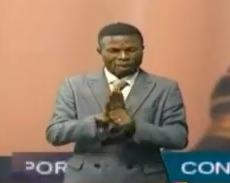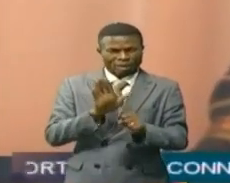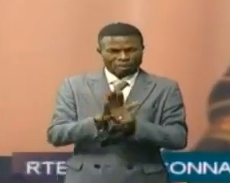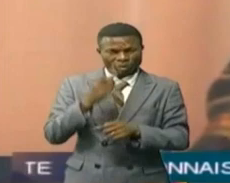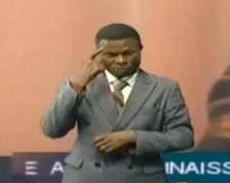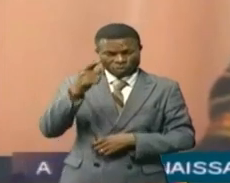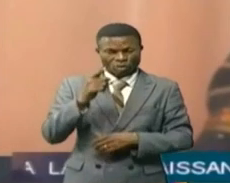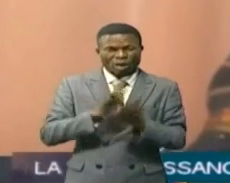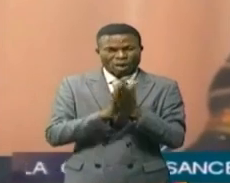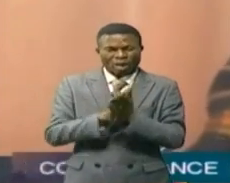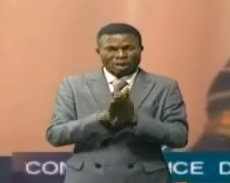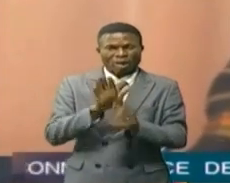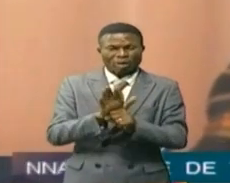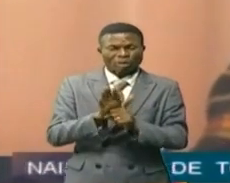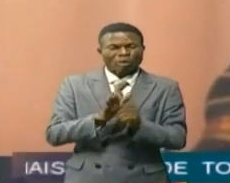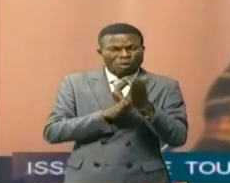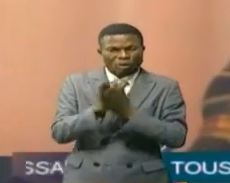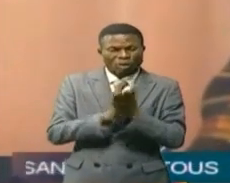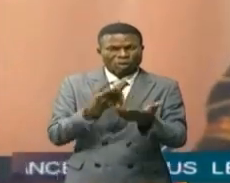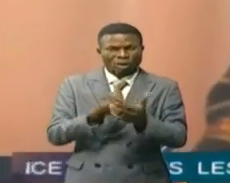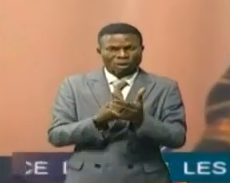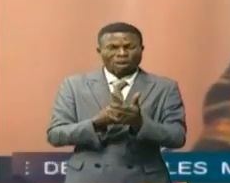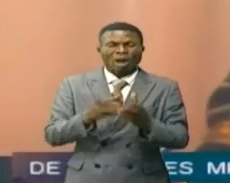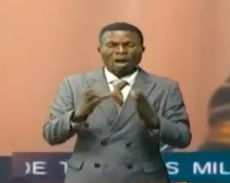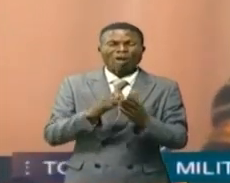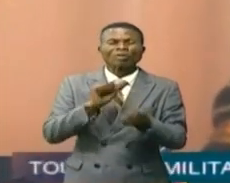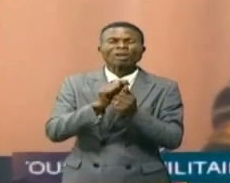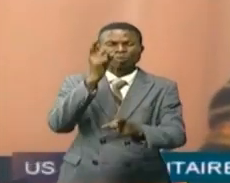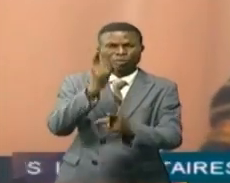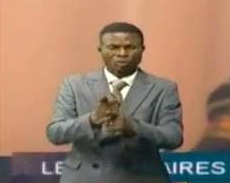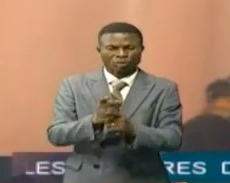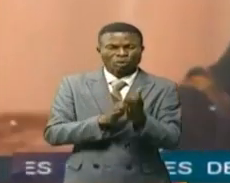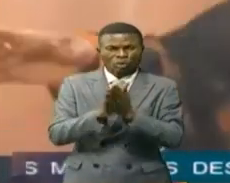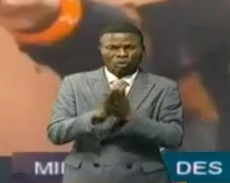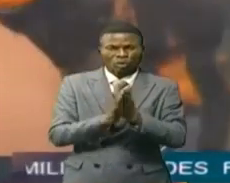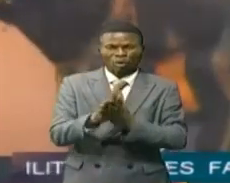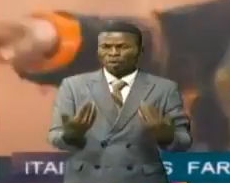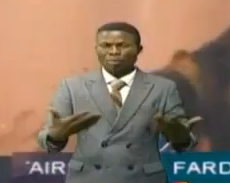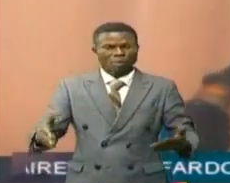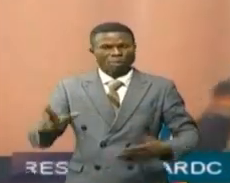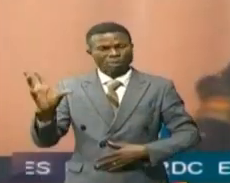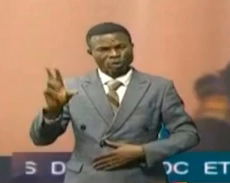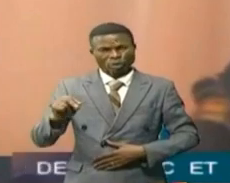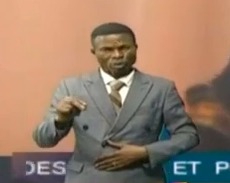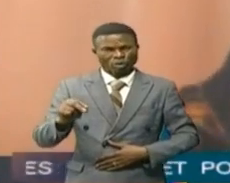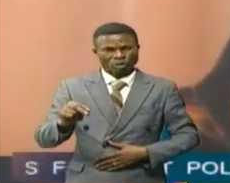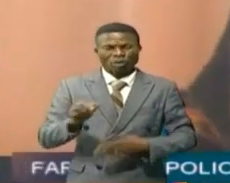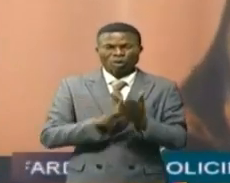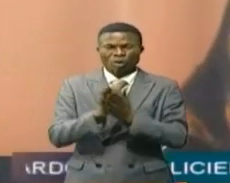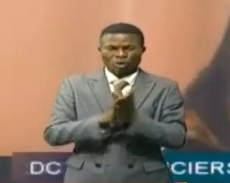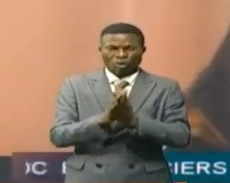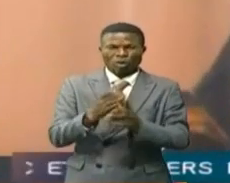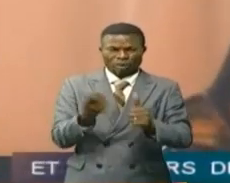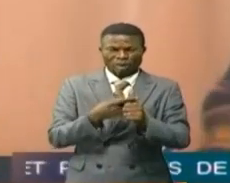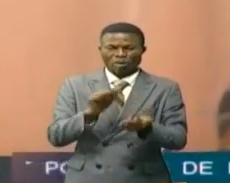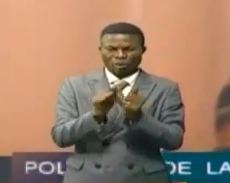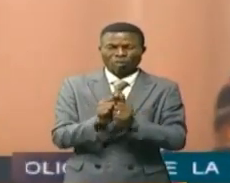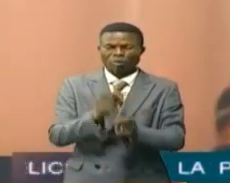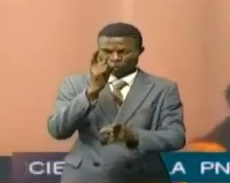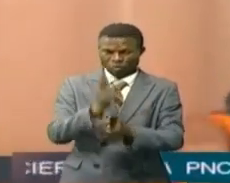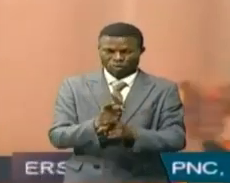dont je parle, c'est considération avec K. Donc ça ne sera pas considération C-O-N, etc. Ça sera considération avec